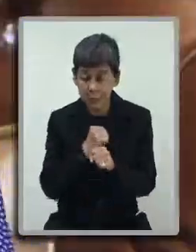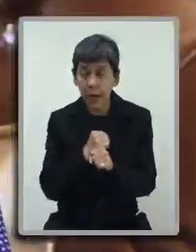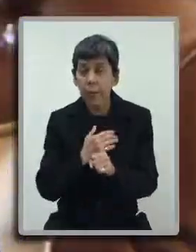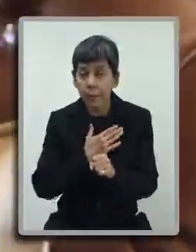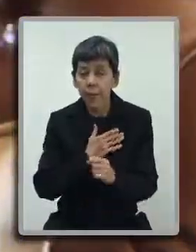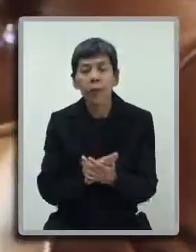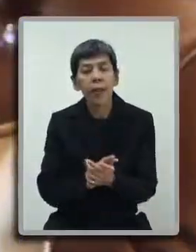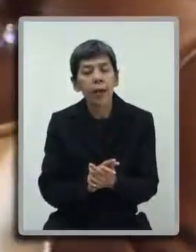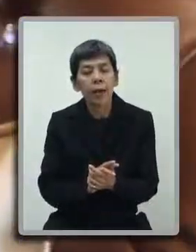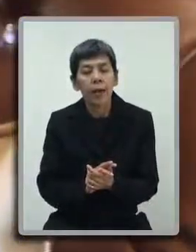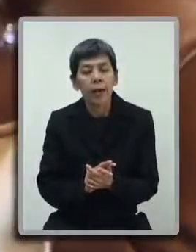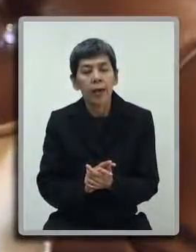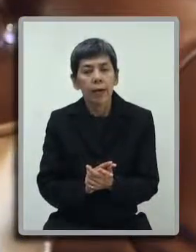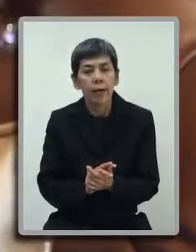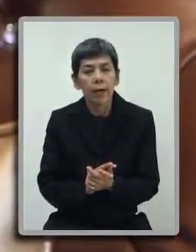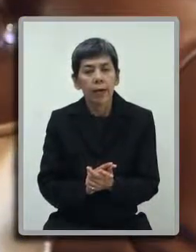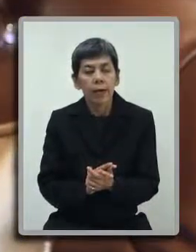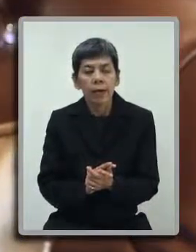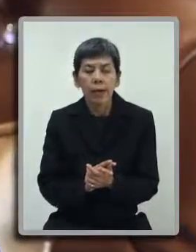ทำในเรื่องของงาน